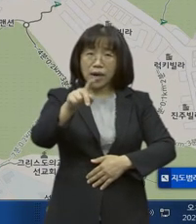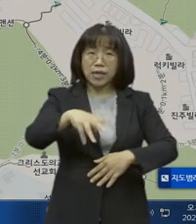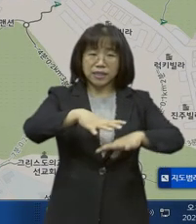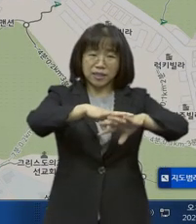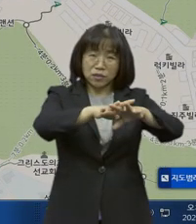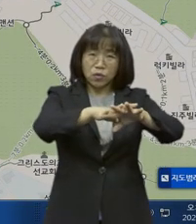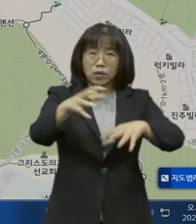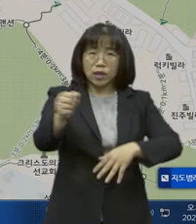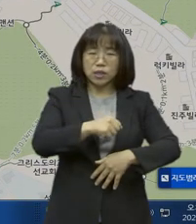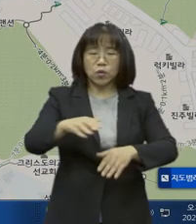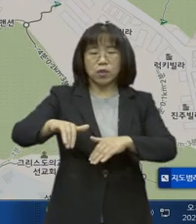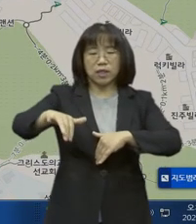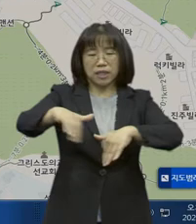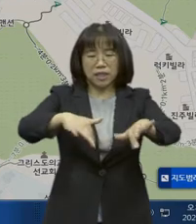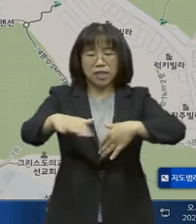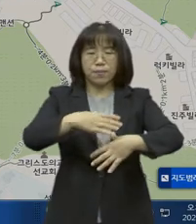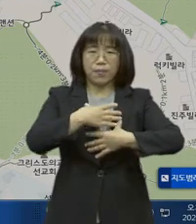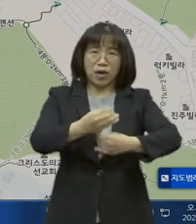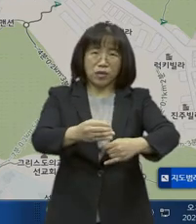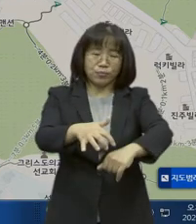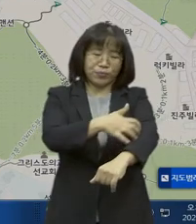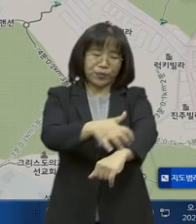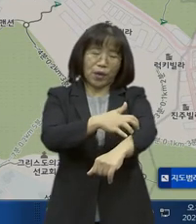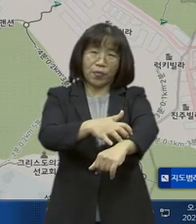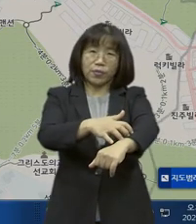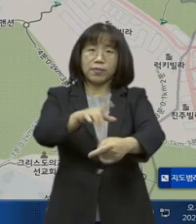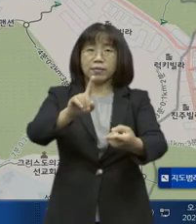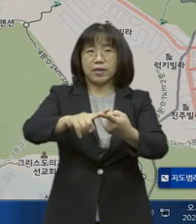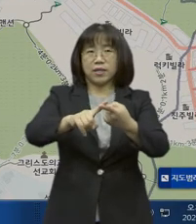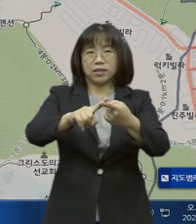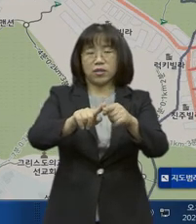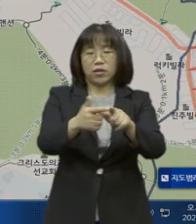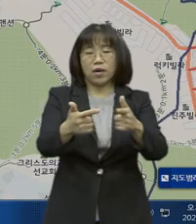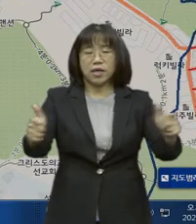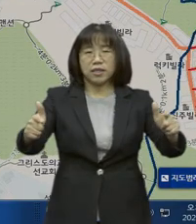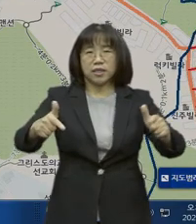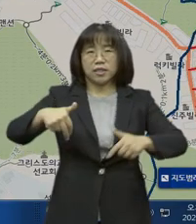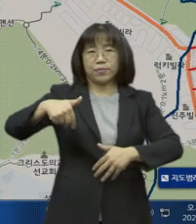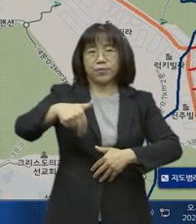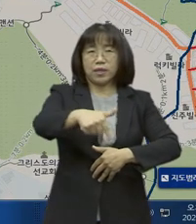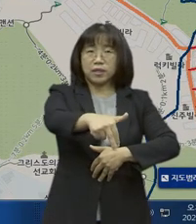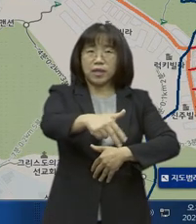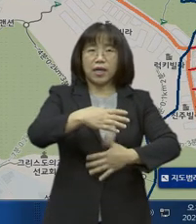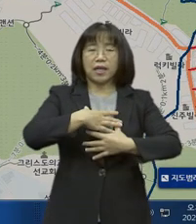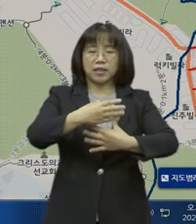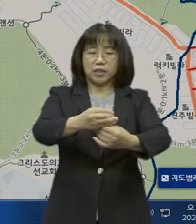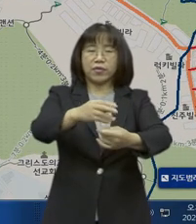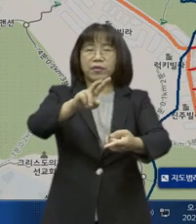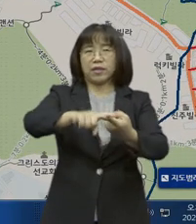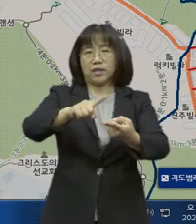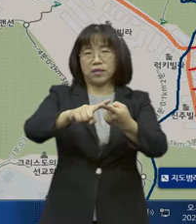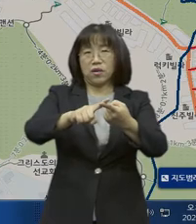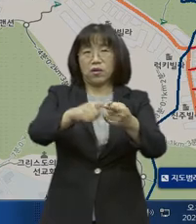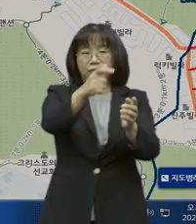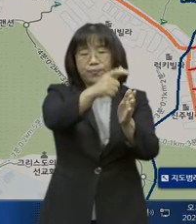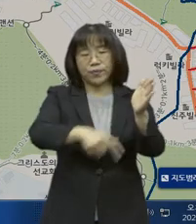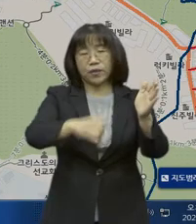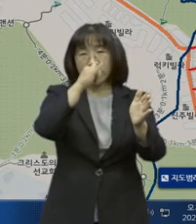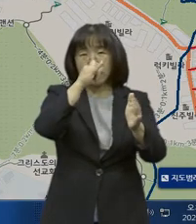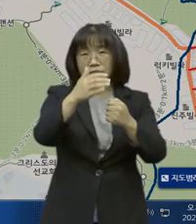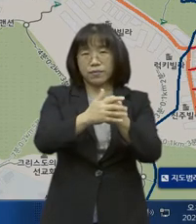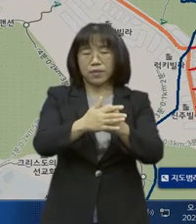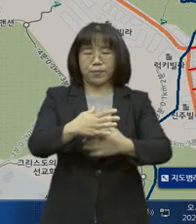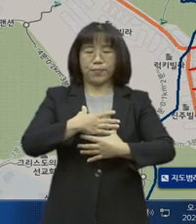도로의 경사 취업 도로 구간 통행 불편 지역 등 각종 보행 안전 정보 도 수록돼 있어 실생활에